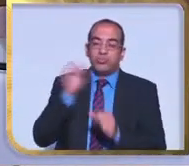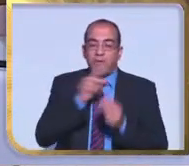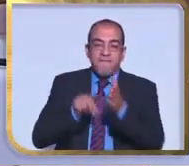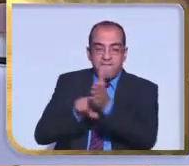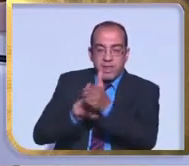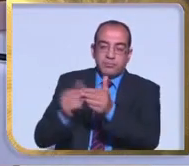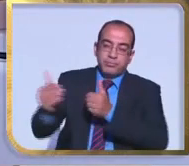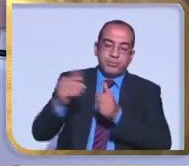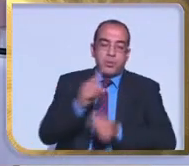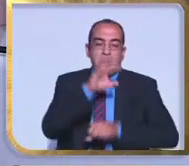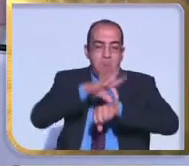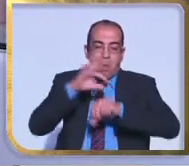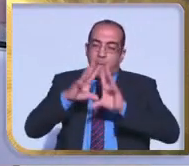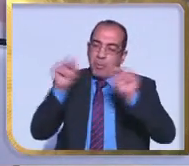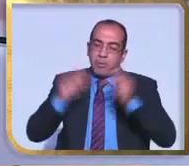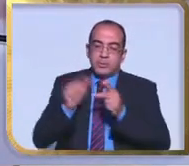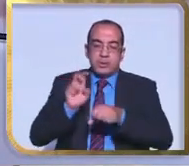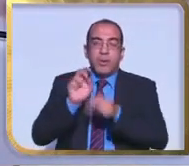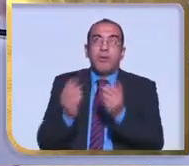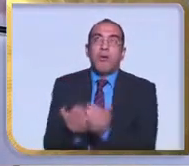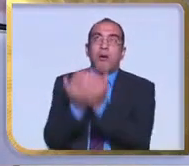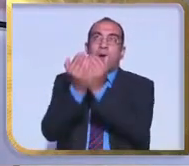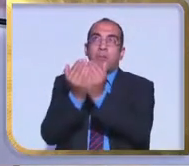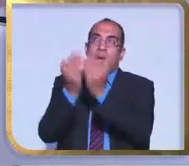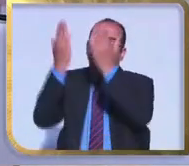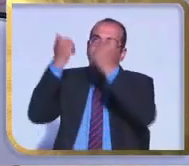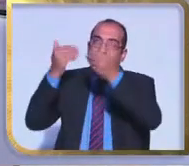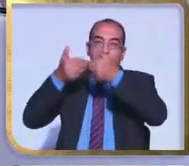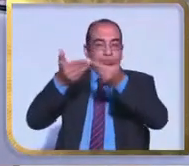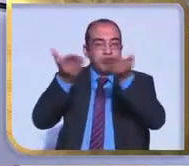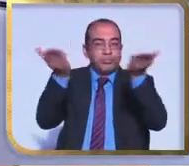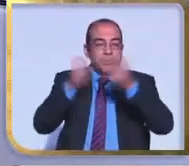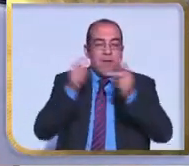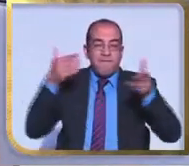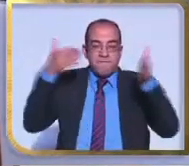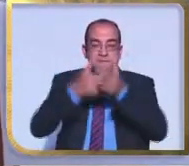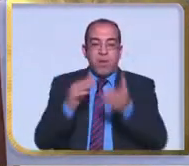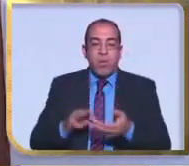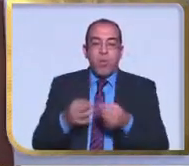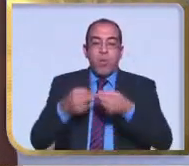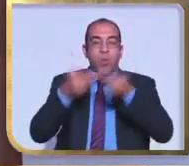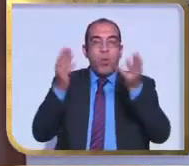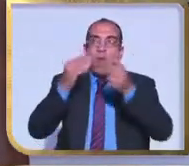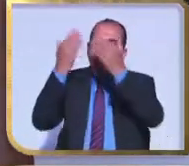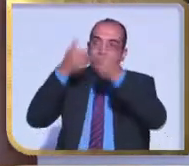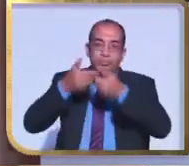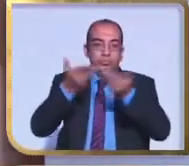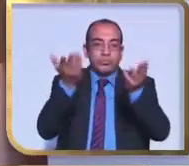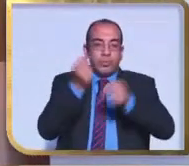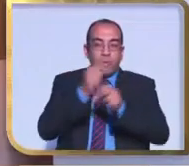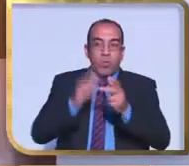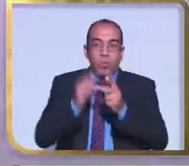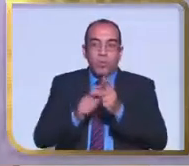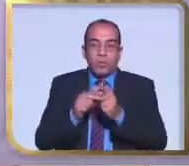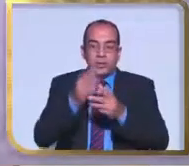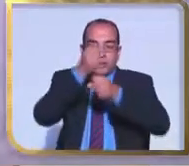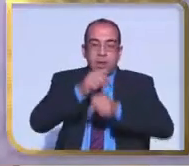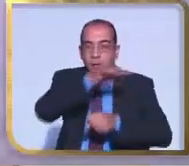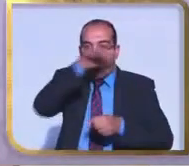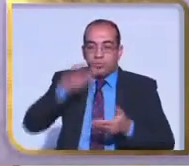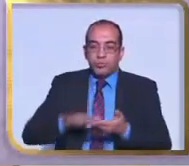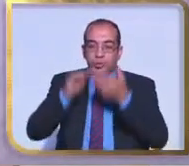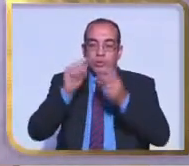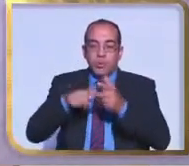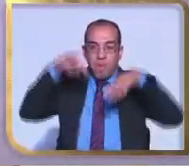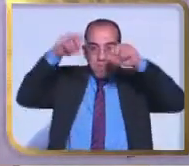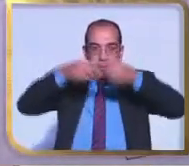الفتن والآفات، واقضي لنا يا مولانا في الدنيا والآخرة جميع الحاجات. ستر العرش مسؤول